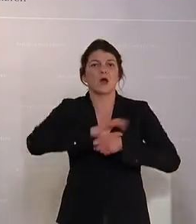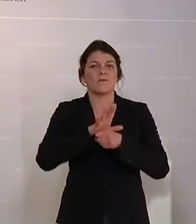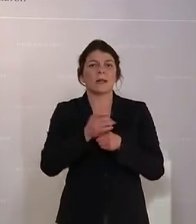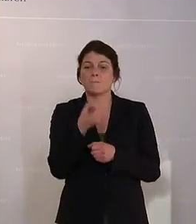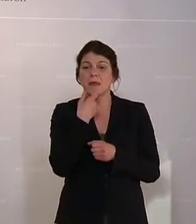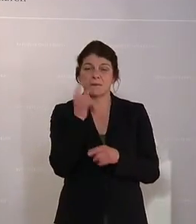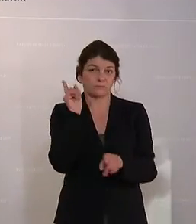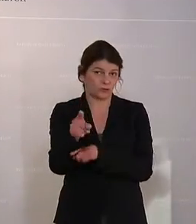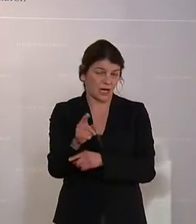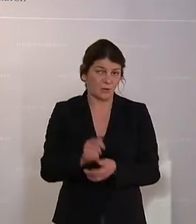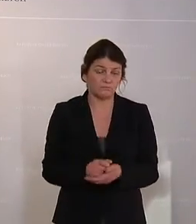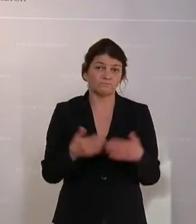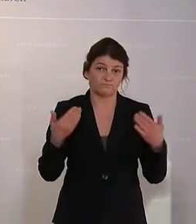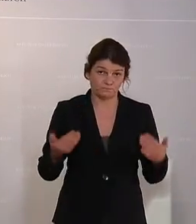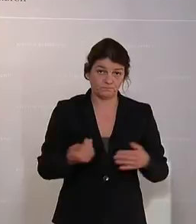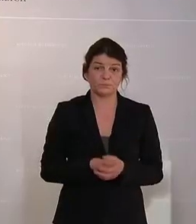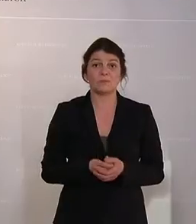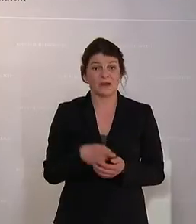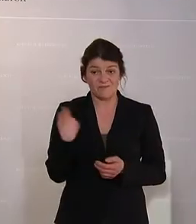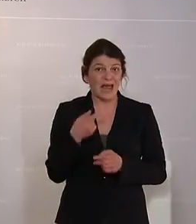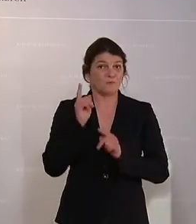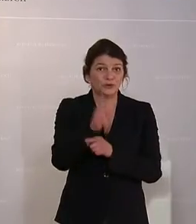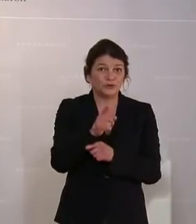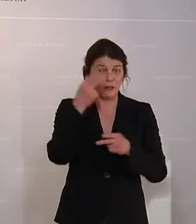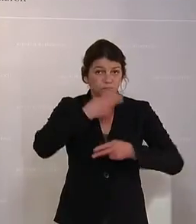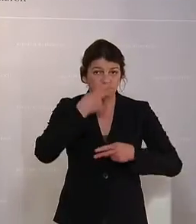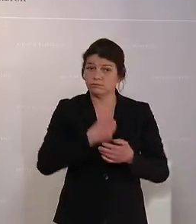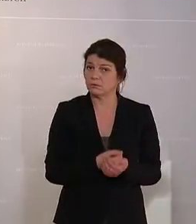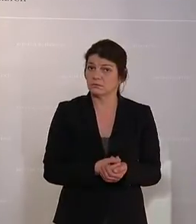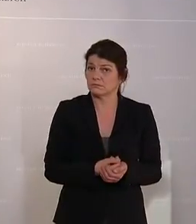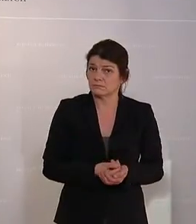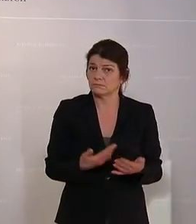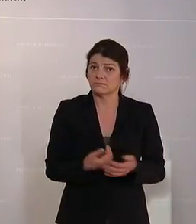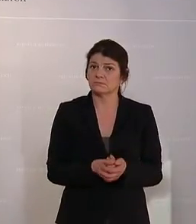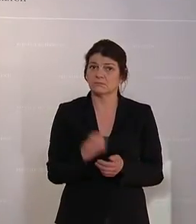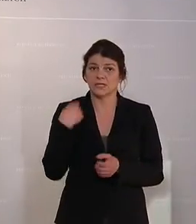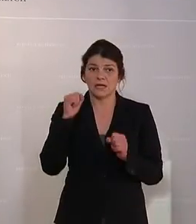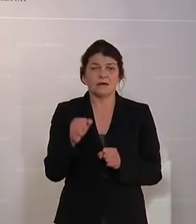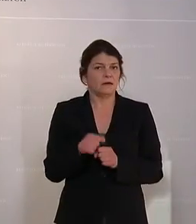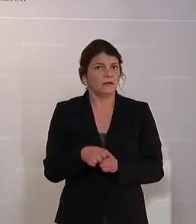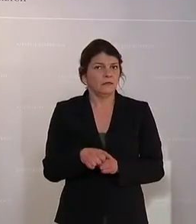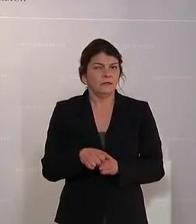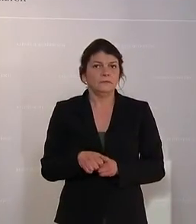Covid-Medikamentenbestellung, wir bestellen natürlich. Ich kann Ihnen die